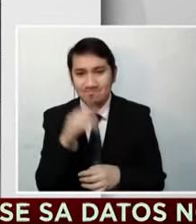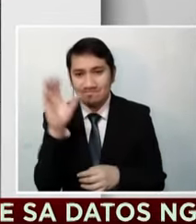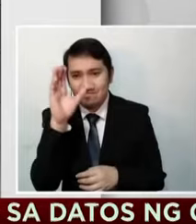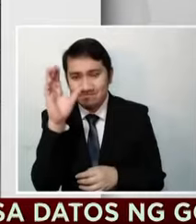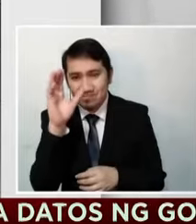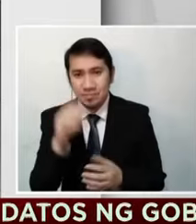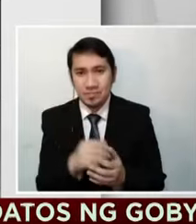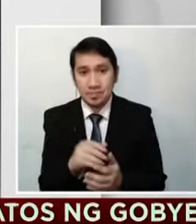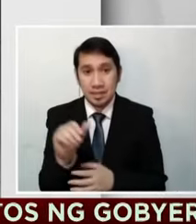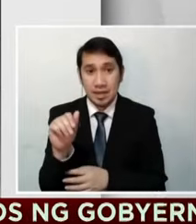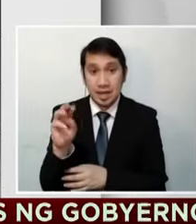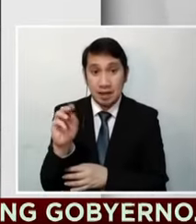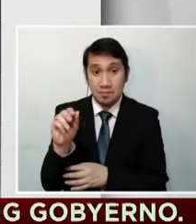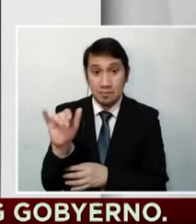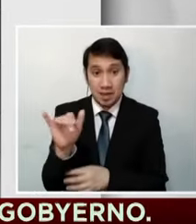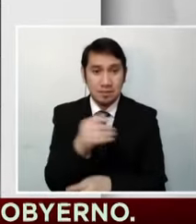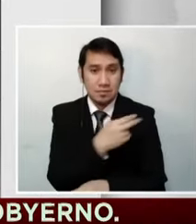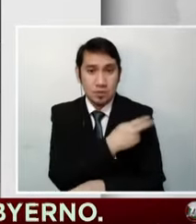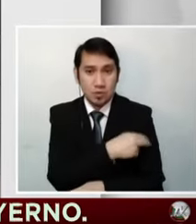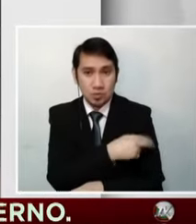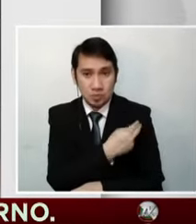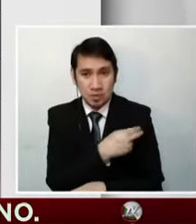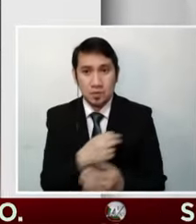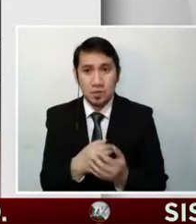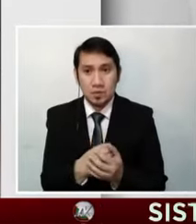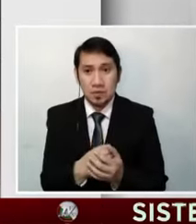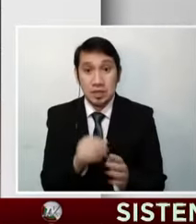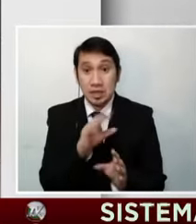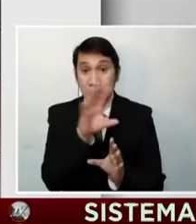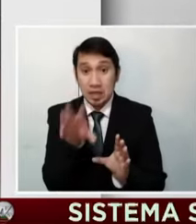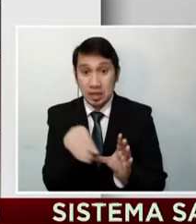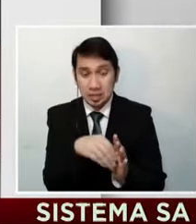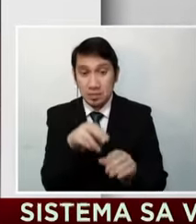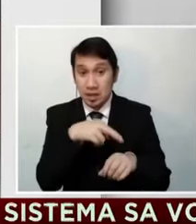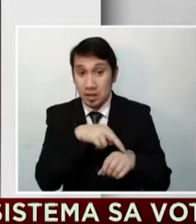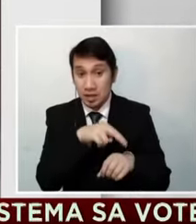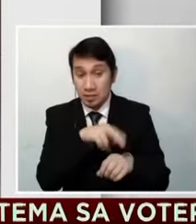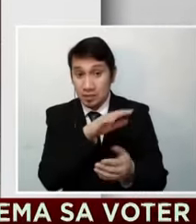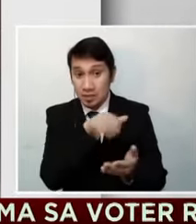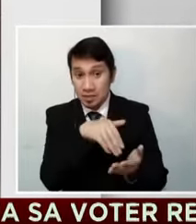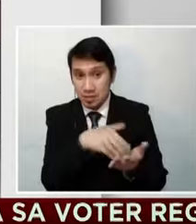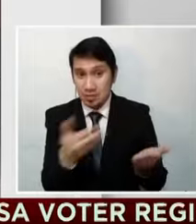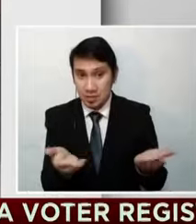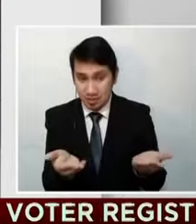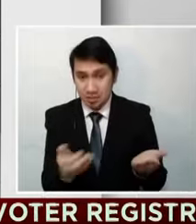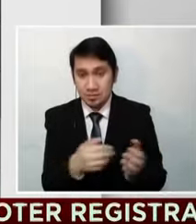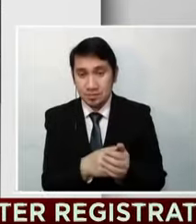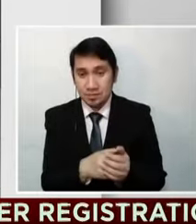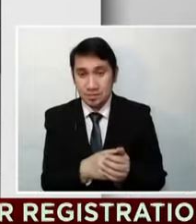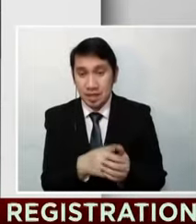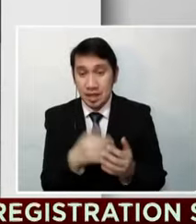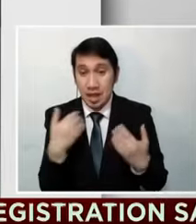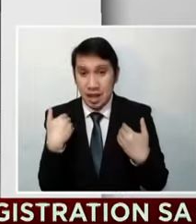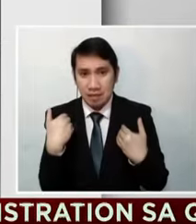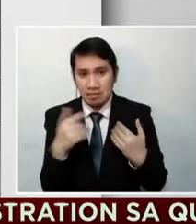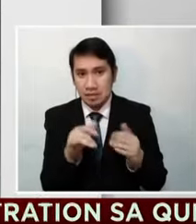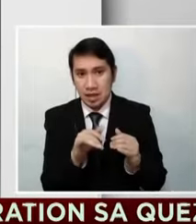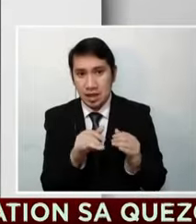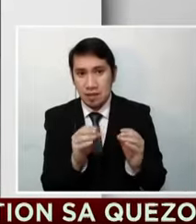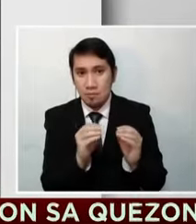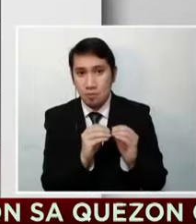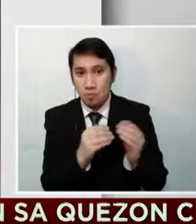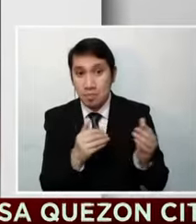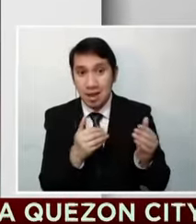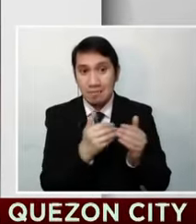Amay Pakpak Hospital sa 14 na COVID-19 referral center ngayon sa bansa na umabot na sa critical level ang